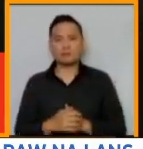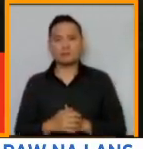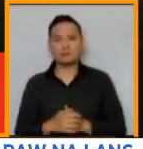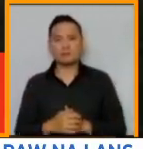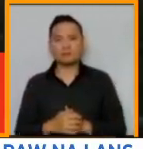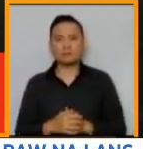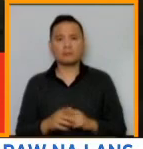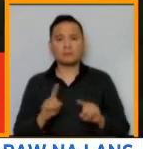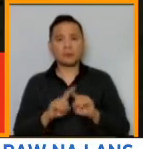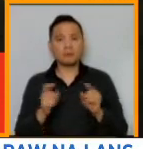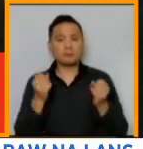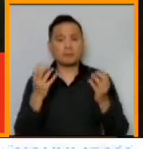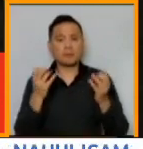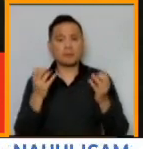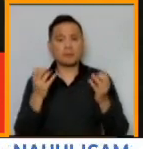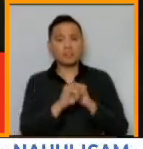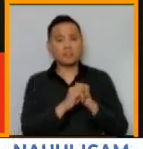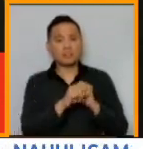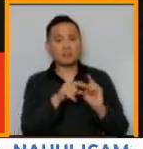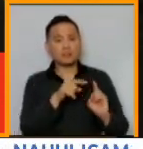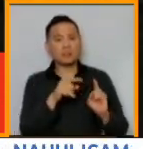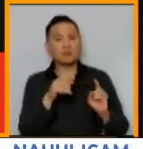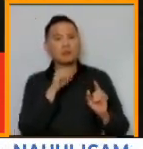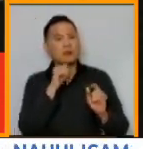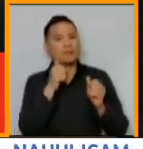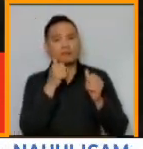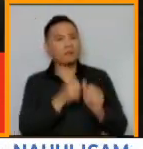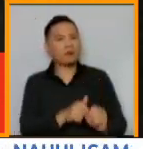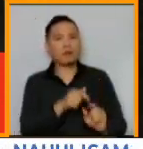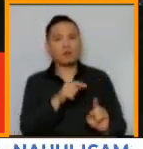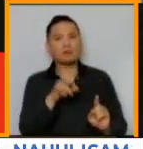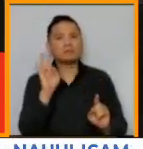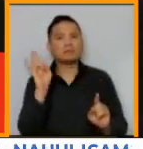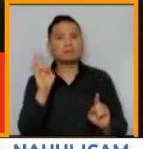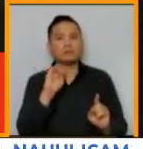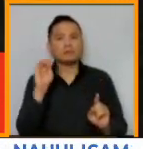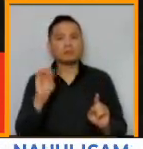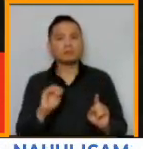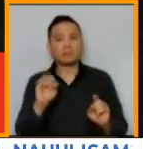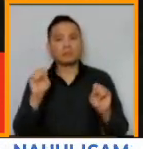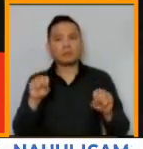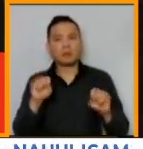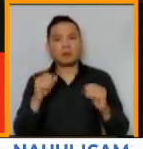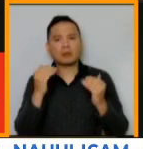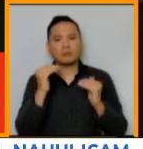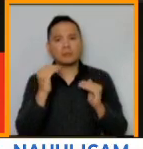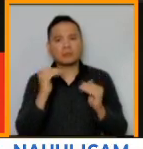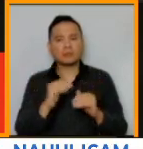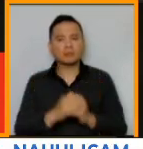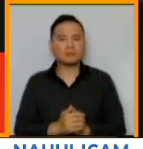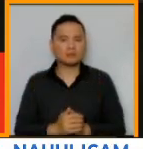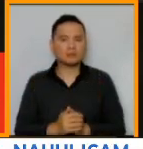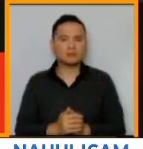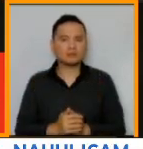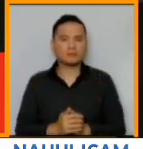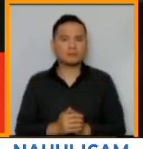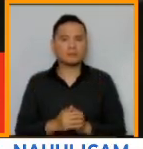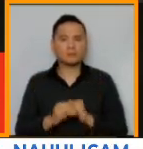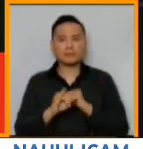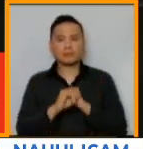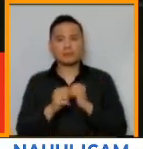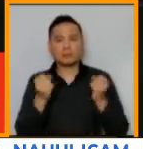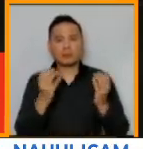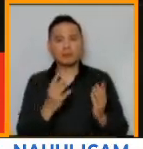nasusunod. Yung pinapatupad na 70% seating capacity. Ito yung sinasabi sa atin, Oscar, ng mga jeepney driver na malaking hamon pagdating sa